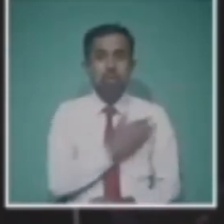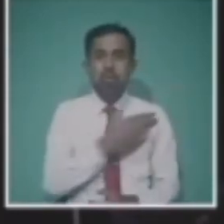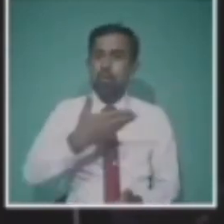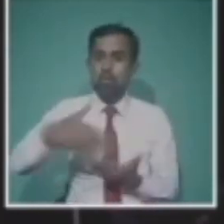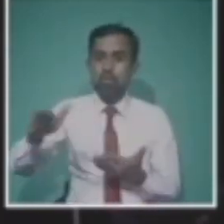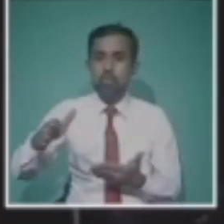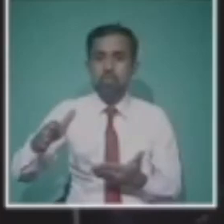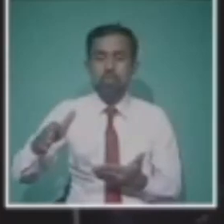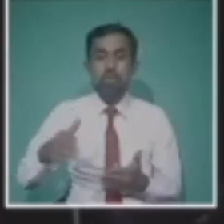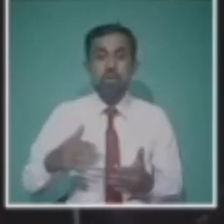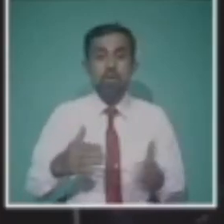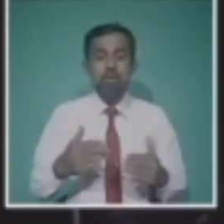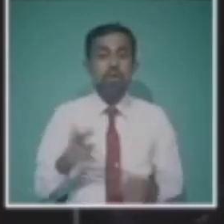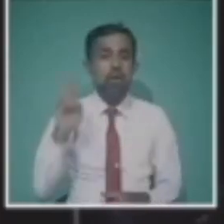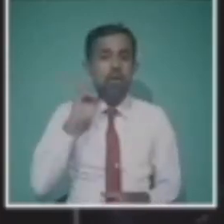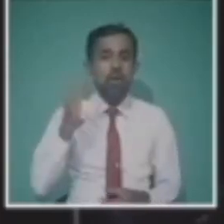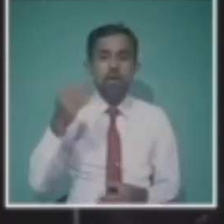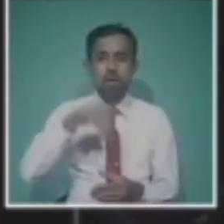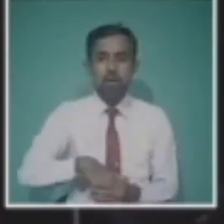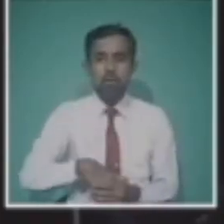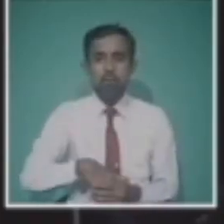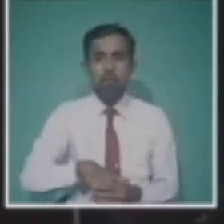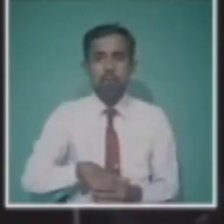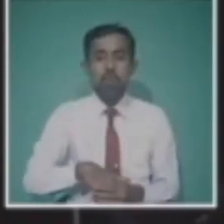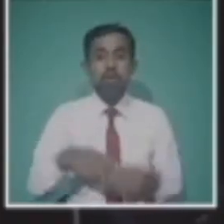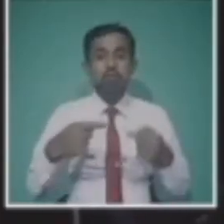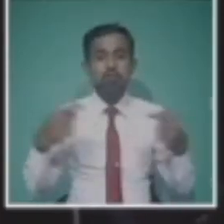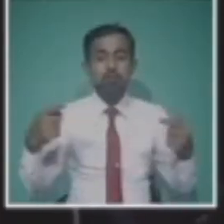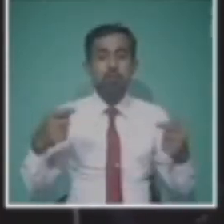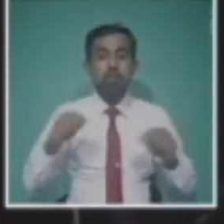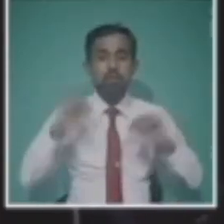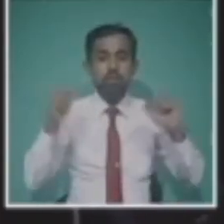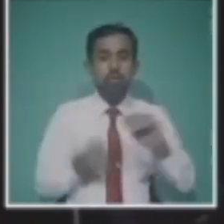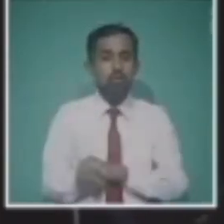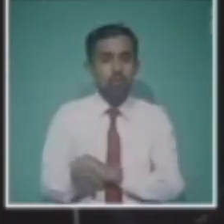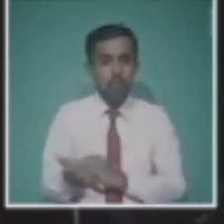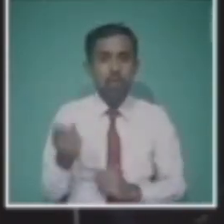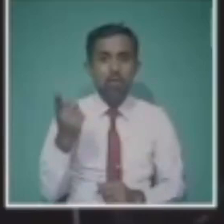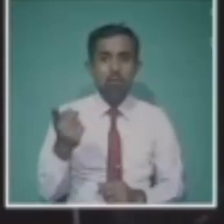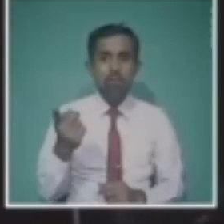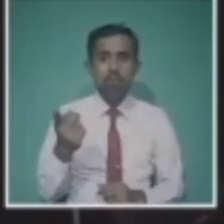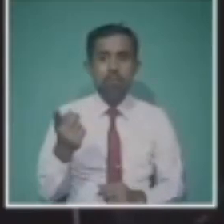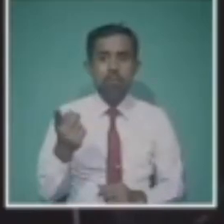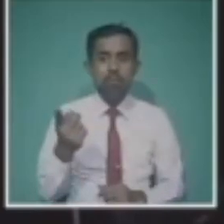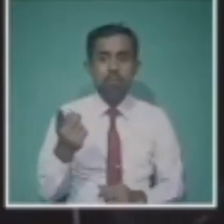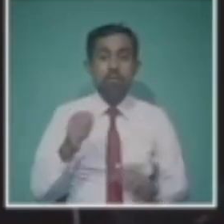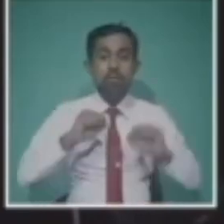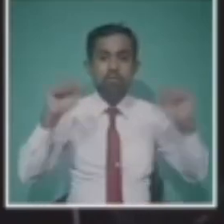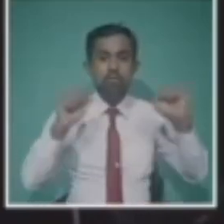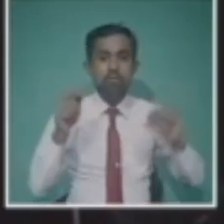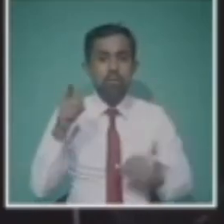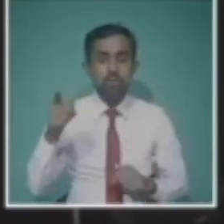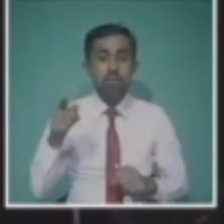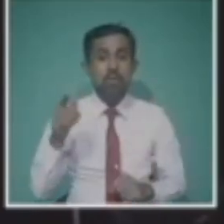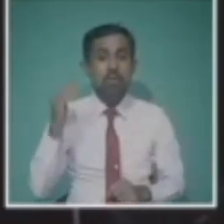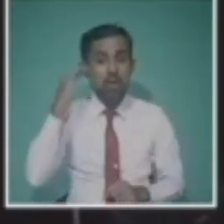එළෙව්වා, ඊළඟට වික්‍රමසිංහ ආවා. එයාට විරුද්ධවත් අරගලයට සපෝට් කරනවා, අරගලයට